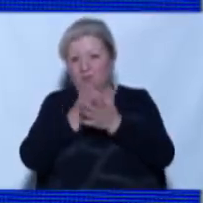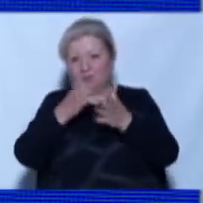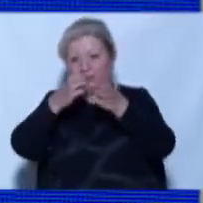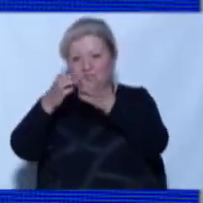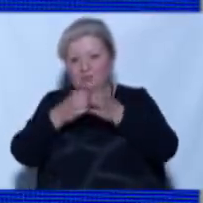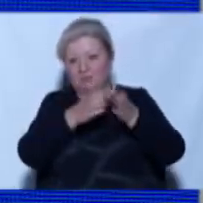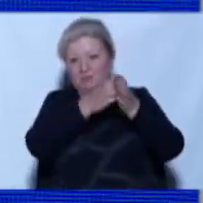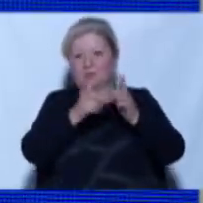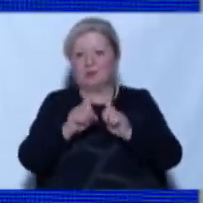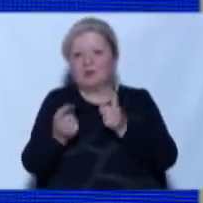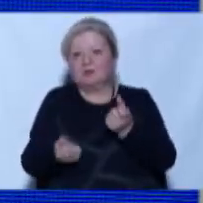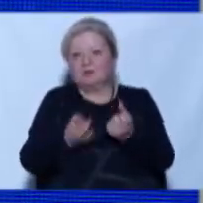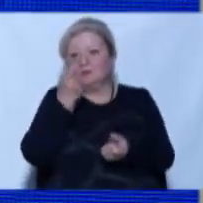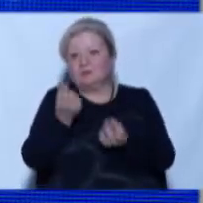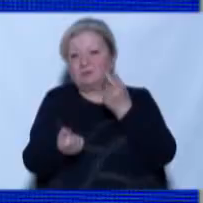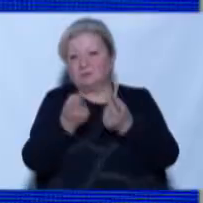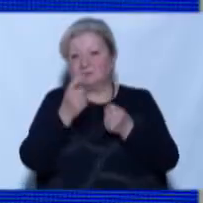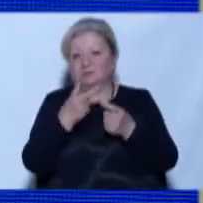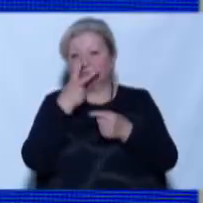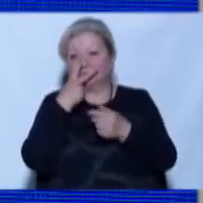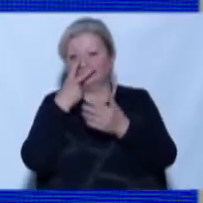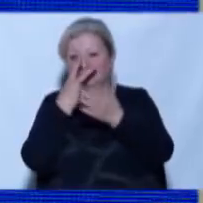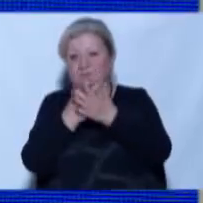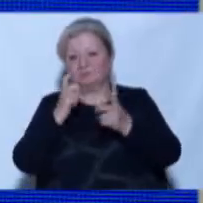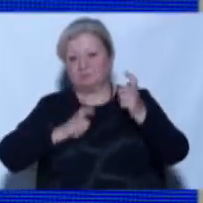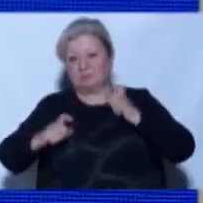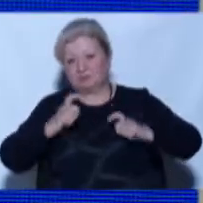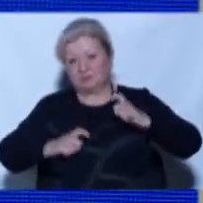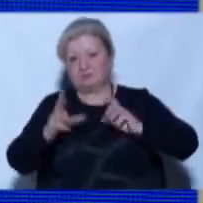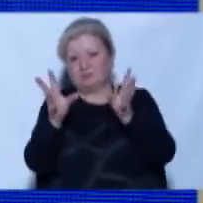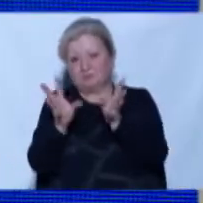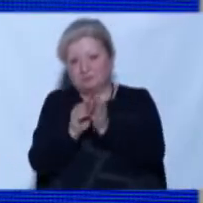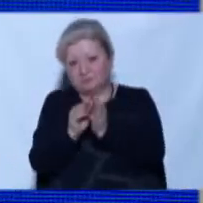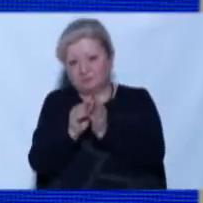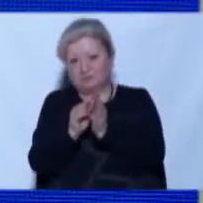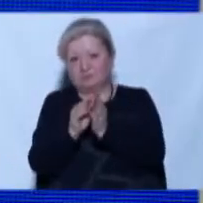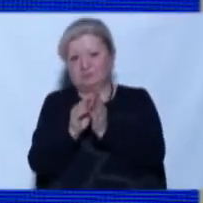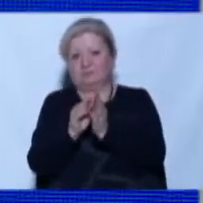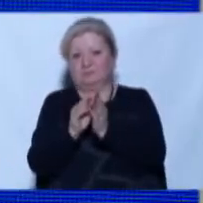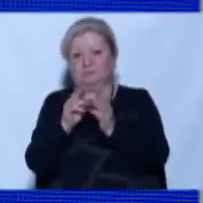და რას აღმოაჩენთ. ეს თქვენს მასწავლებელთან ერთად